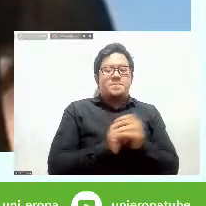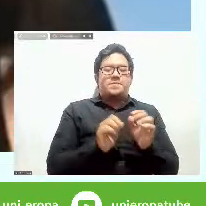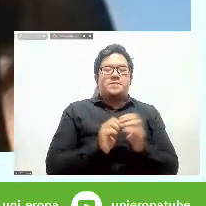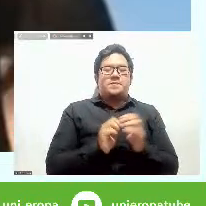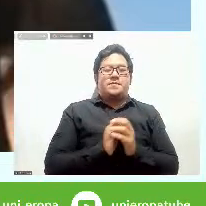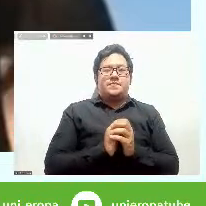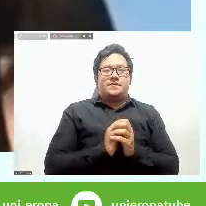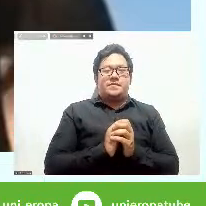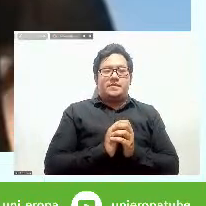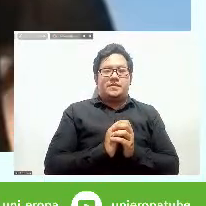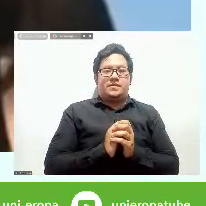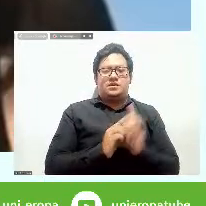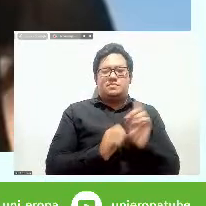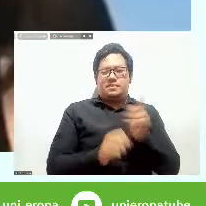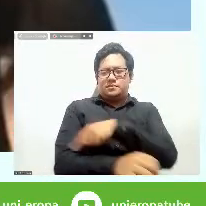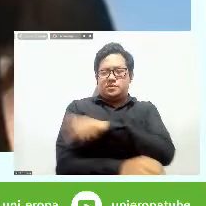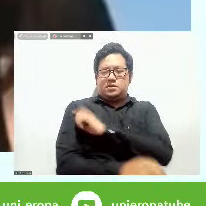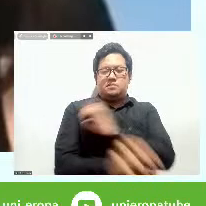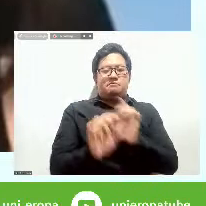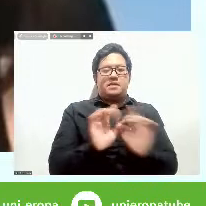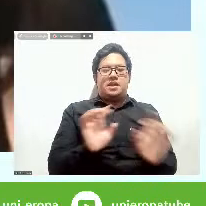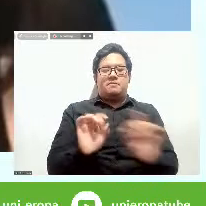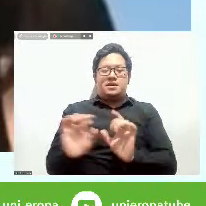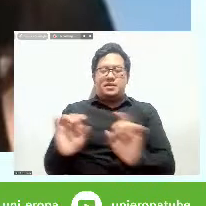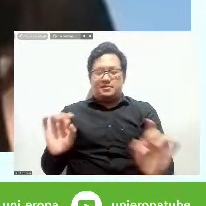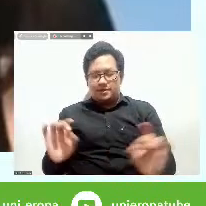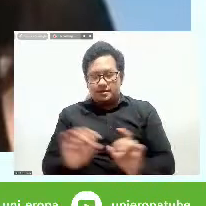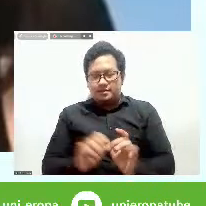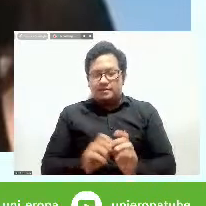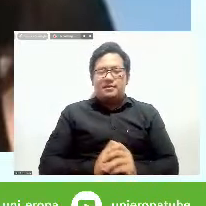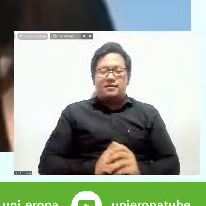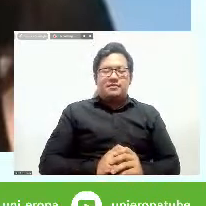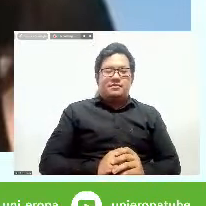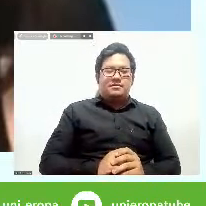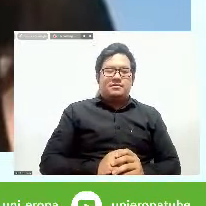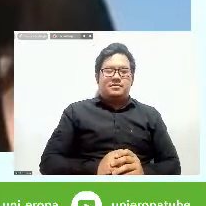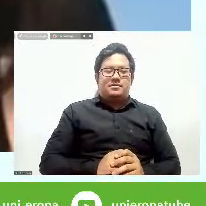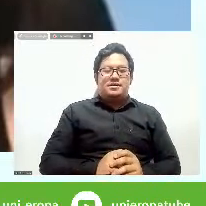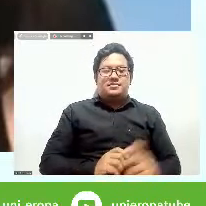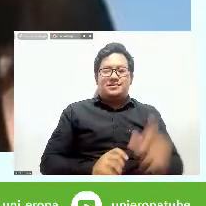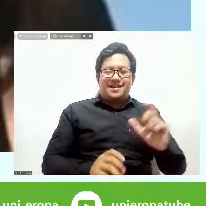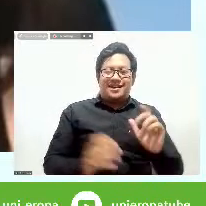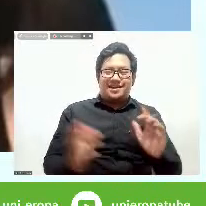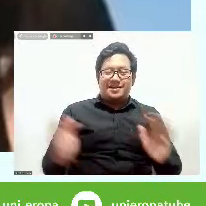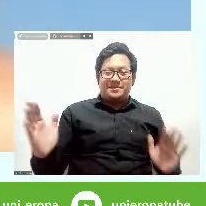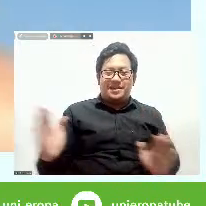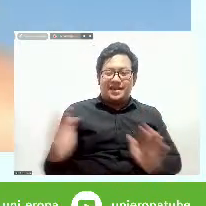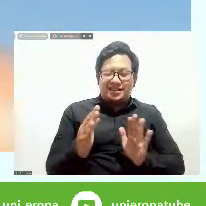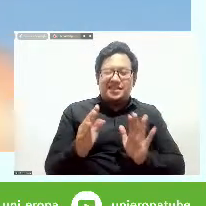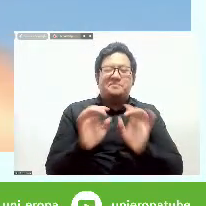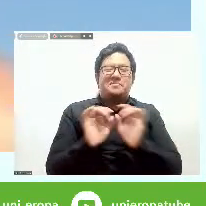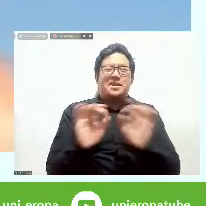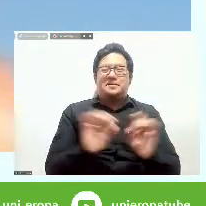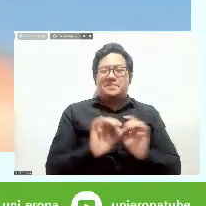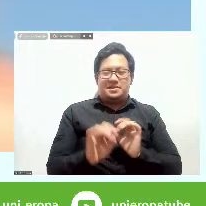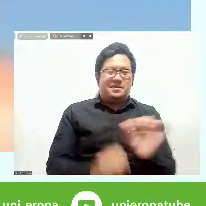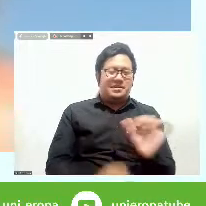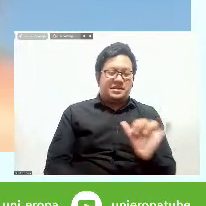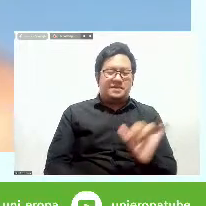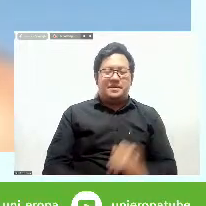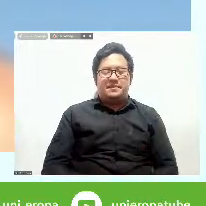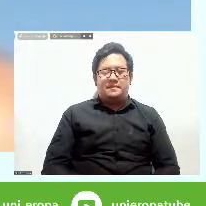FB katanya perbedaan tugas sekolah HP harus masuk